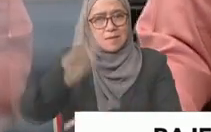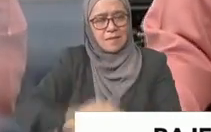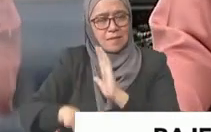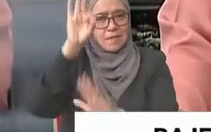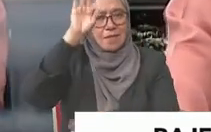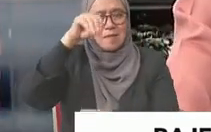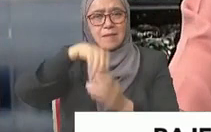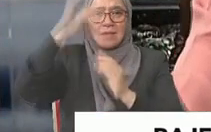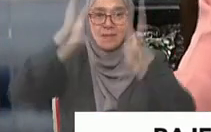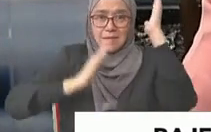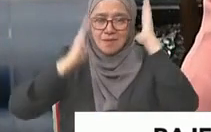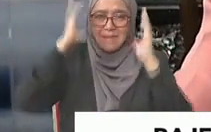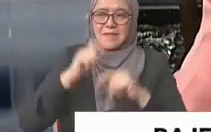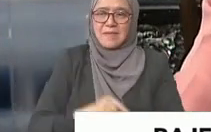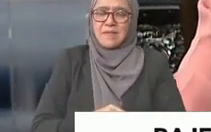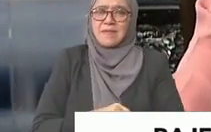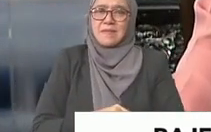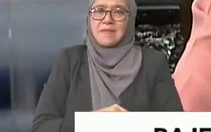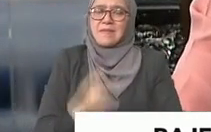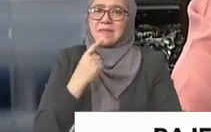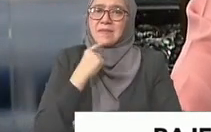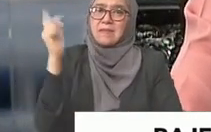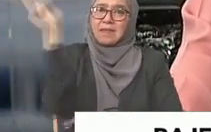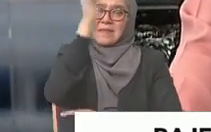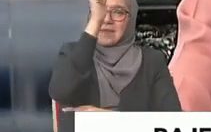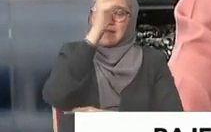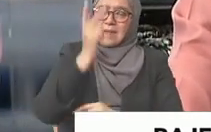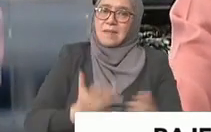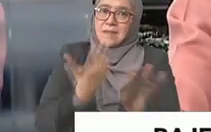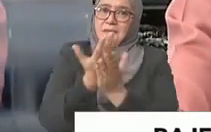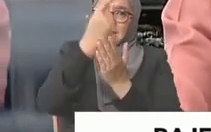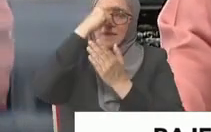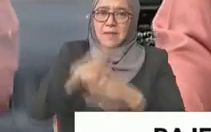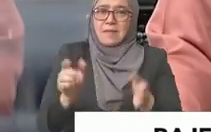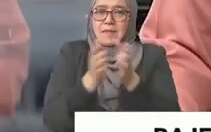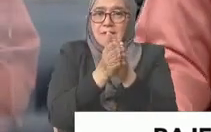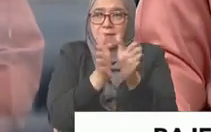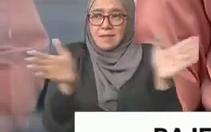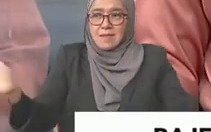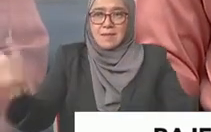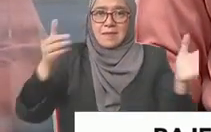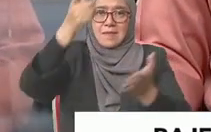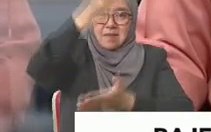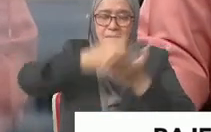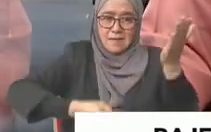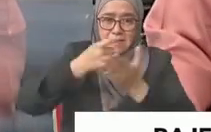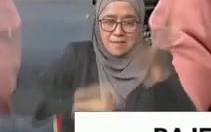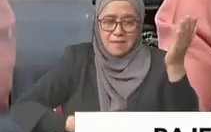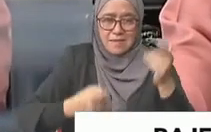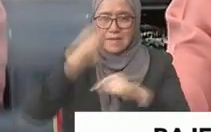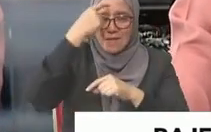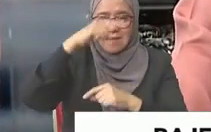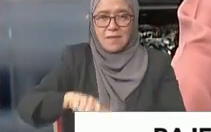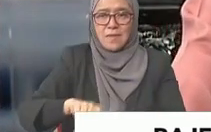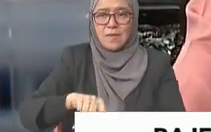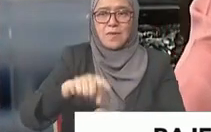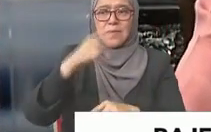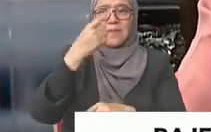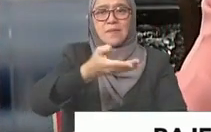arah gaya hidup sihat juga, kerajaan bercadang untuk meluaskan kenaan duty excise ke atas